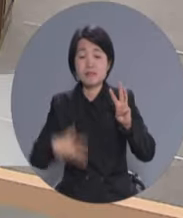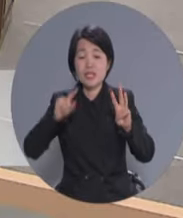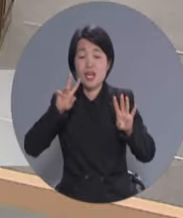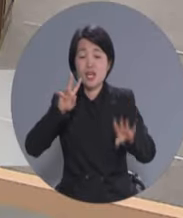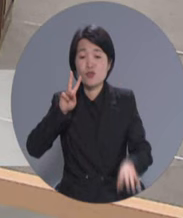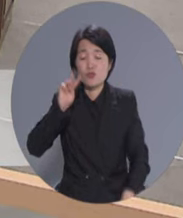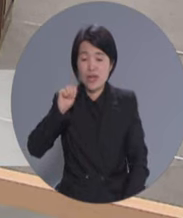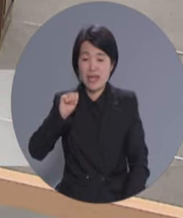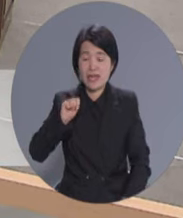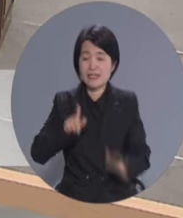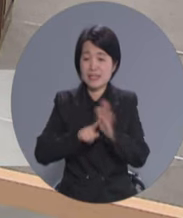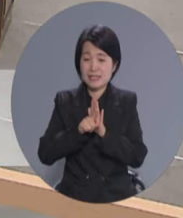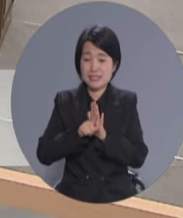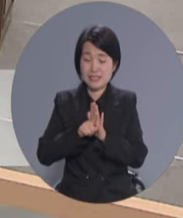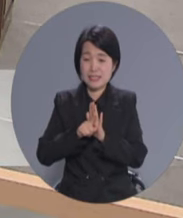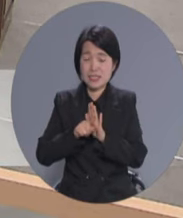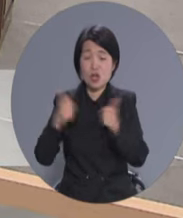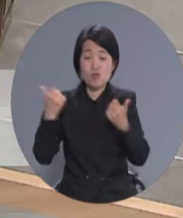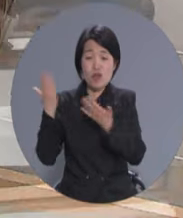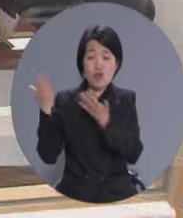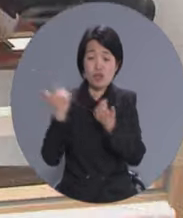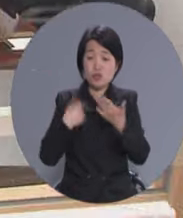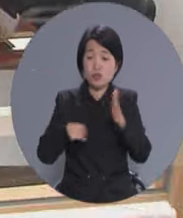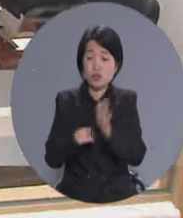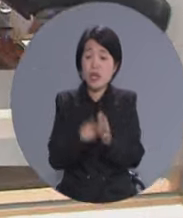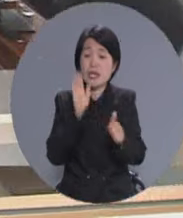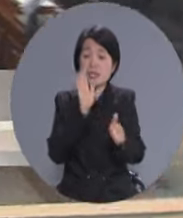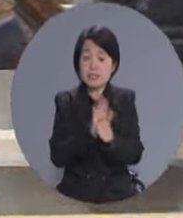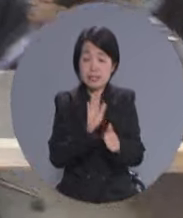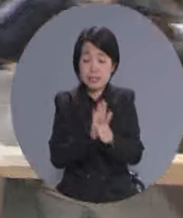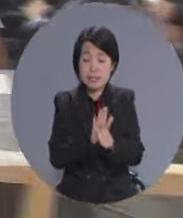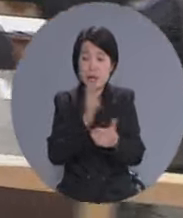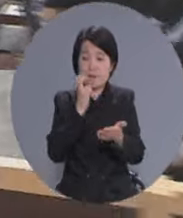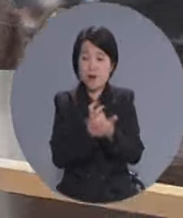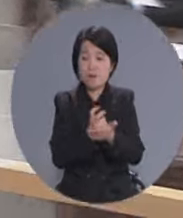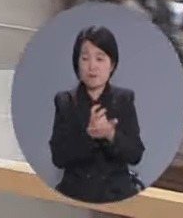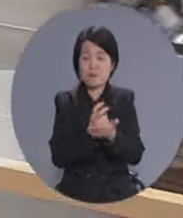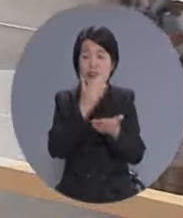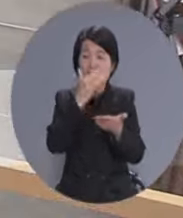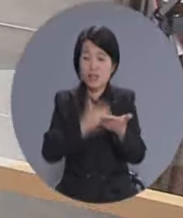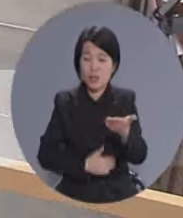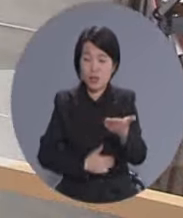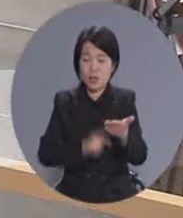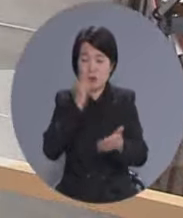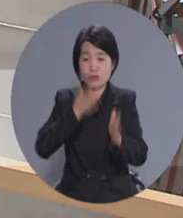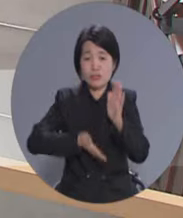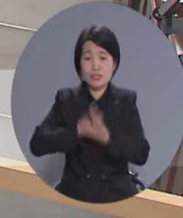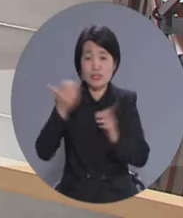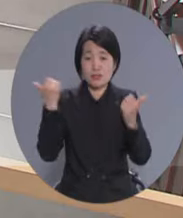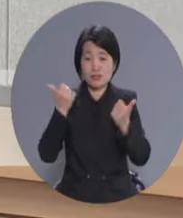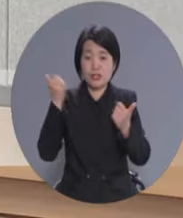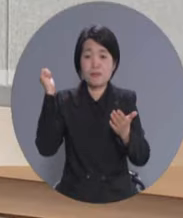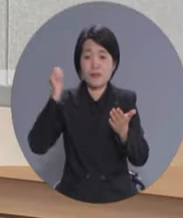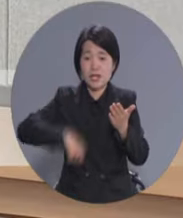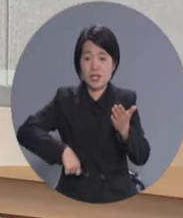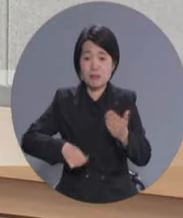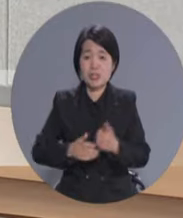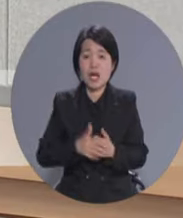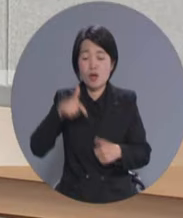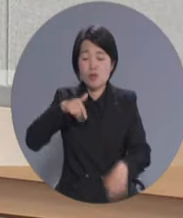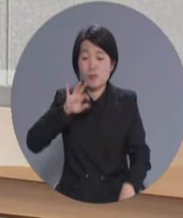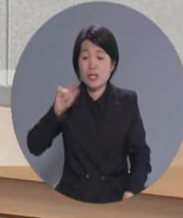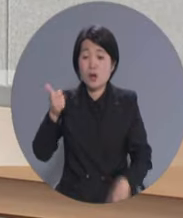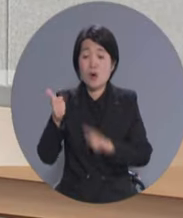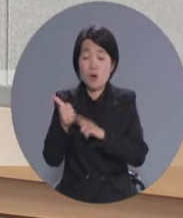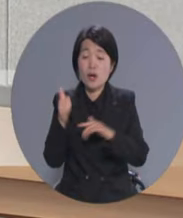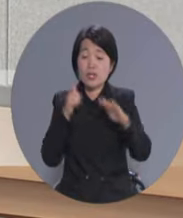유엔 기후변화 협약 당사국 총회 유치를 지원하기 위한 조례안이 여수시 의회를 통과했습니다 구민호 의원이